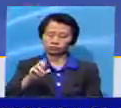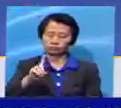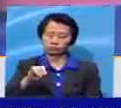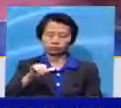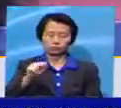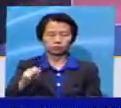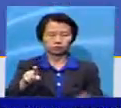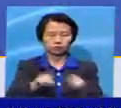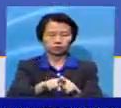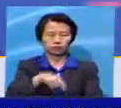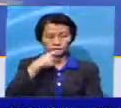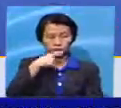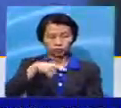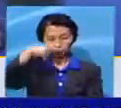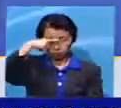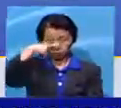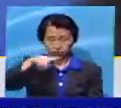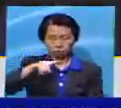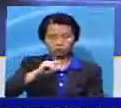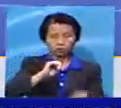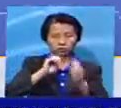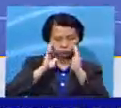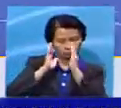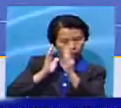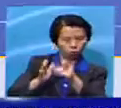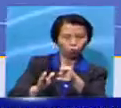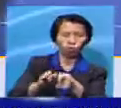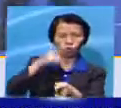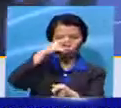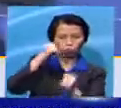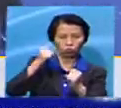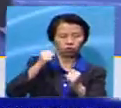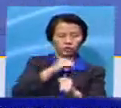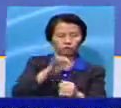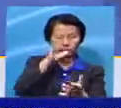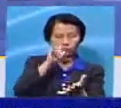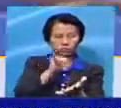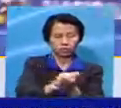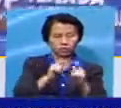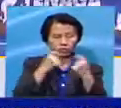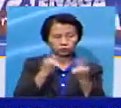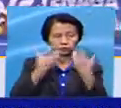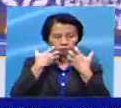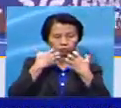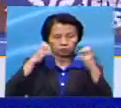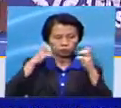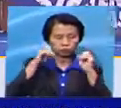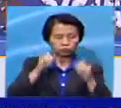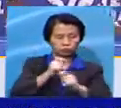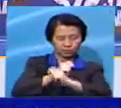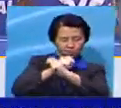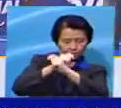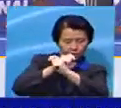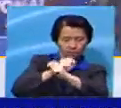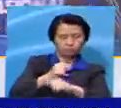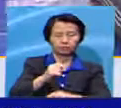Rahman, turut menganggap Thailand pasukan yang perlu diberi perhatian utama dan tetap yakin skuad Tigers mampu mempertahankan